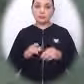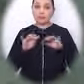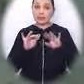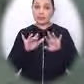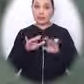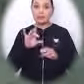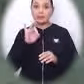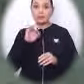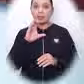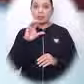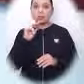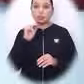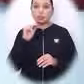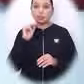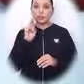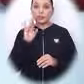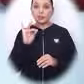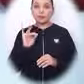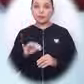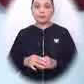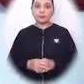. Сделать рассечки